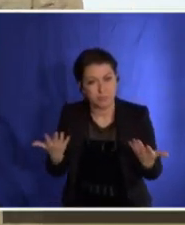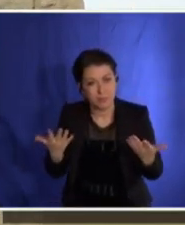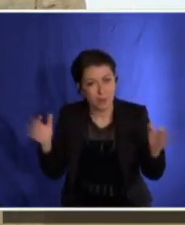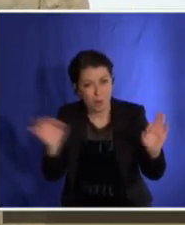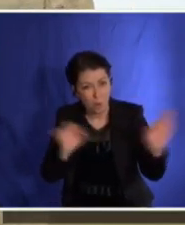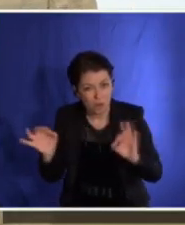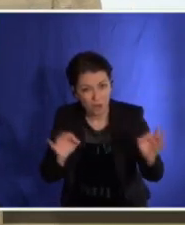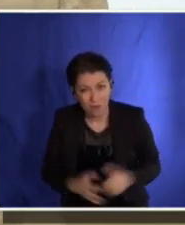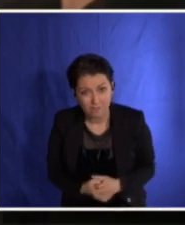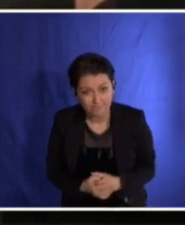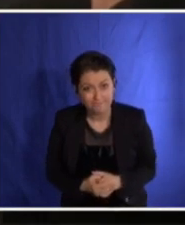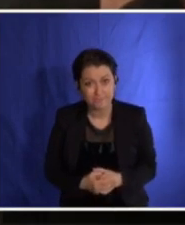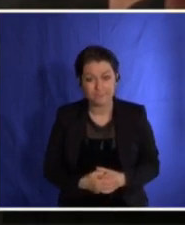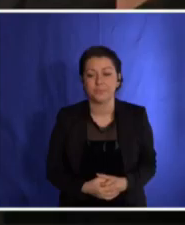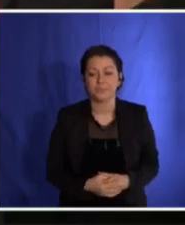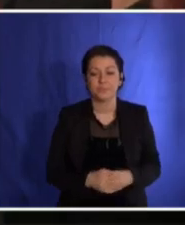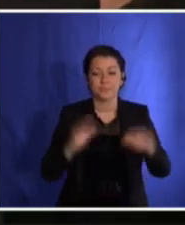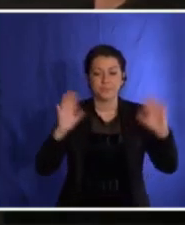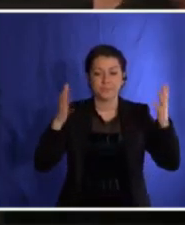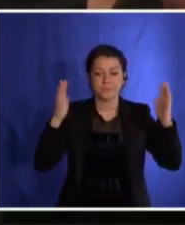ihr...